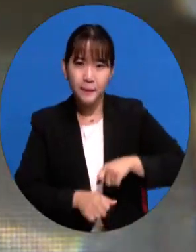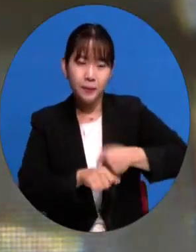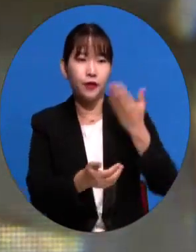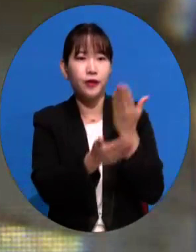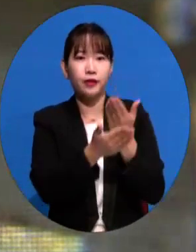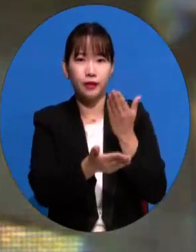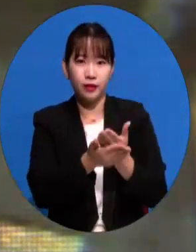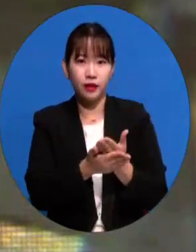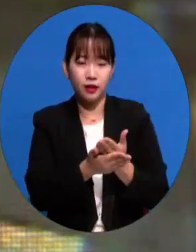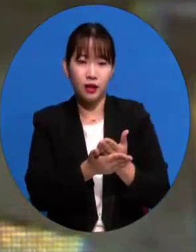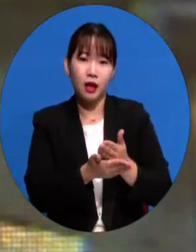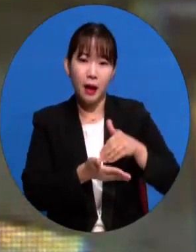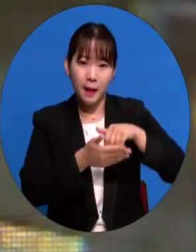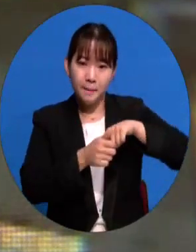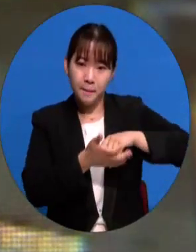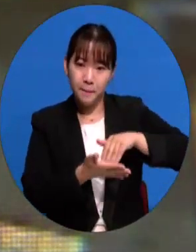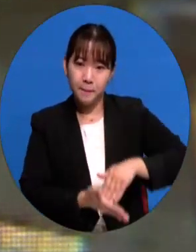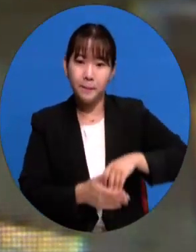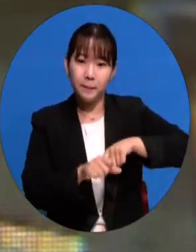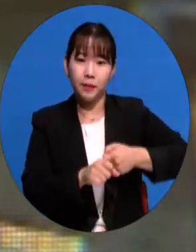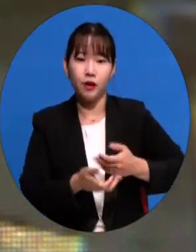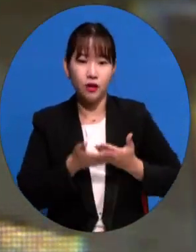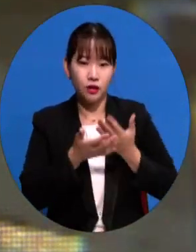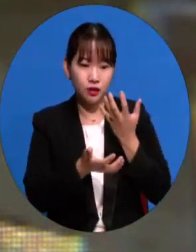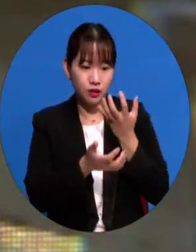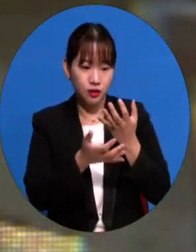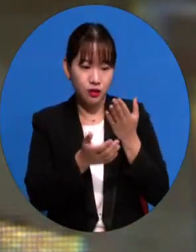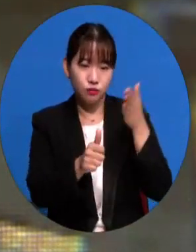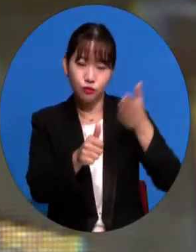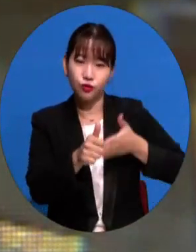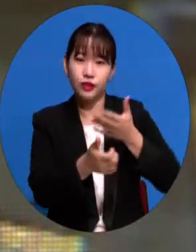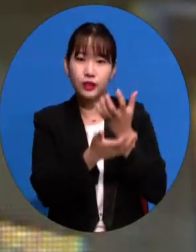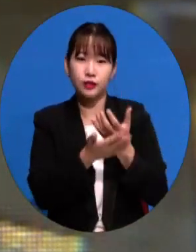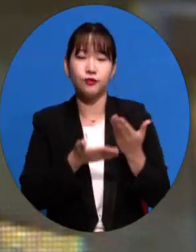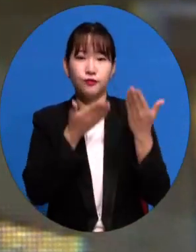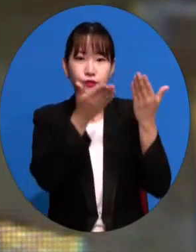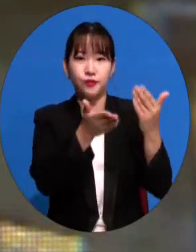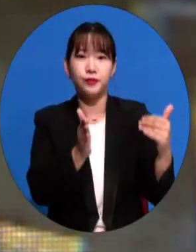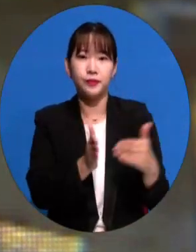처벌해달라며 엄벌 진정서를 제출했습니다. MBC 뉴스 임지은입니다.